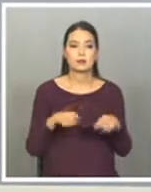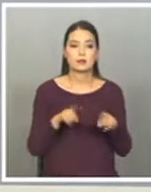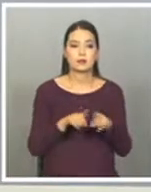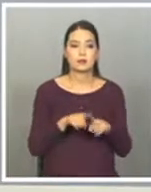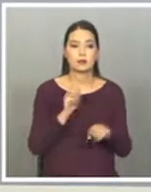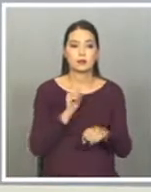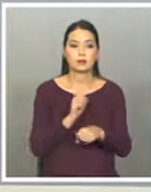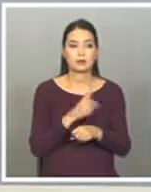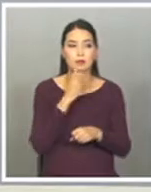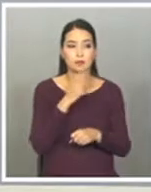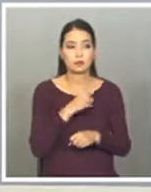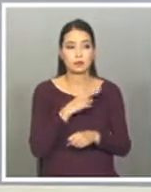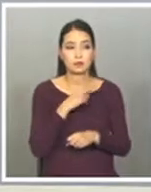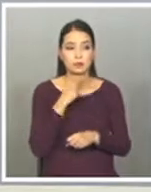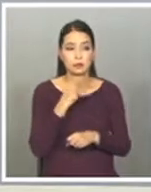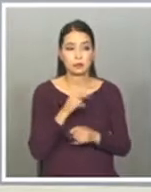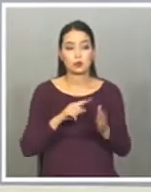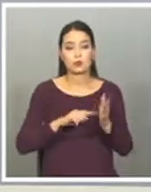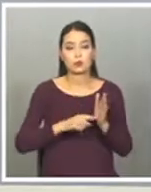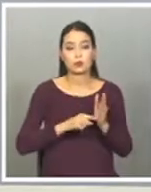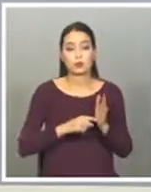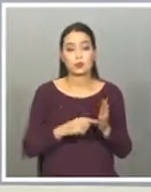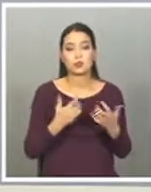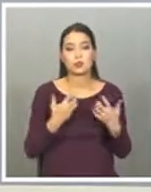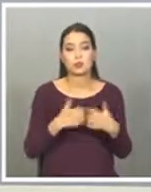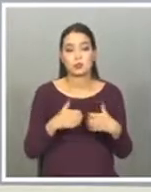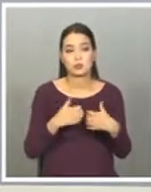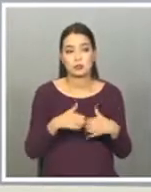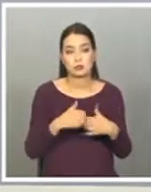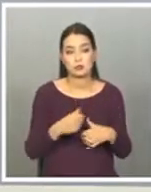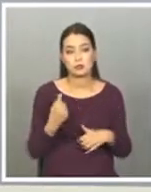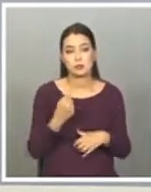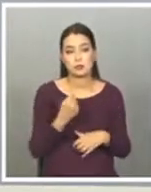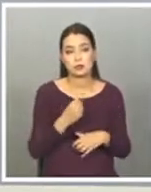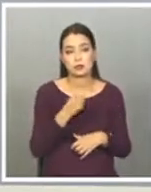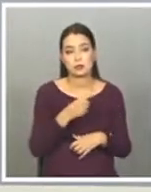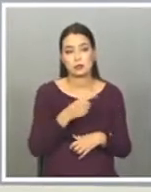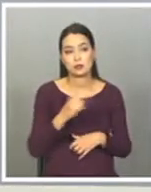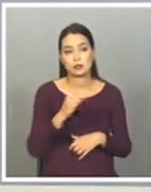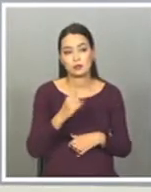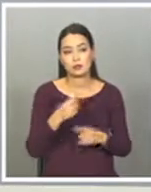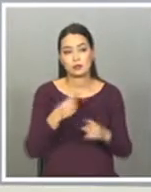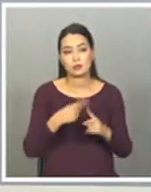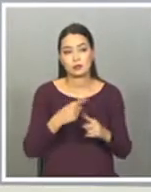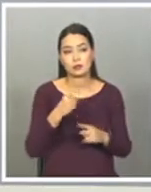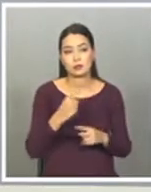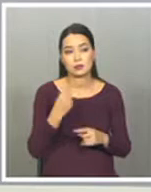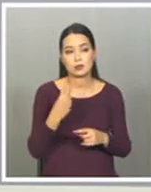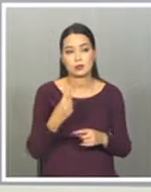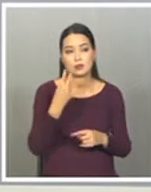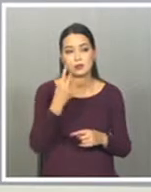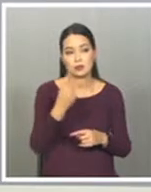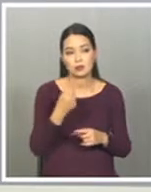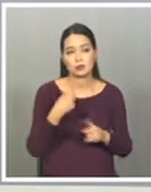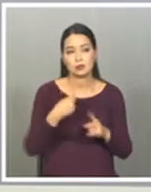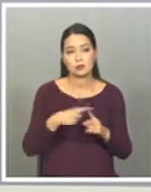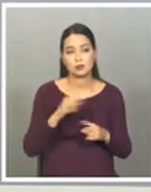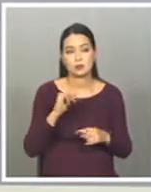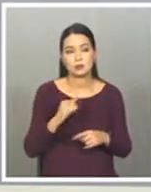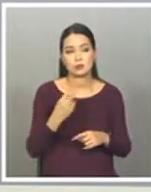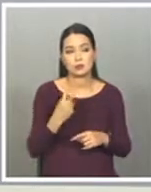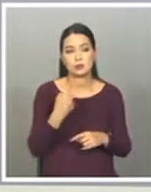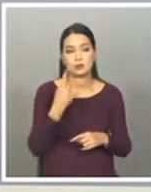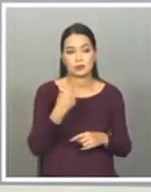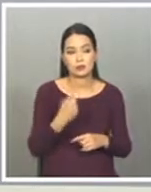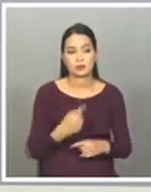Көбейткішке жіктеңіз. Біріншісі X азайтылған Y, қосылған X-тің 2-ден 1 дәрежесі, қосылған Y-тің 2-ден